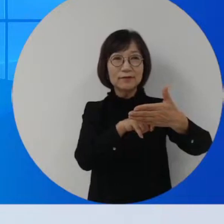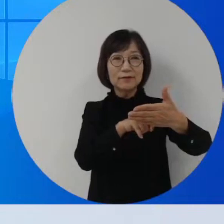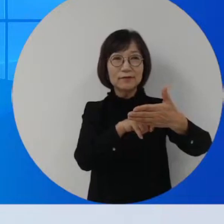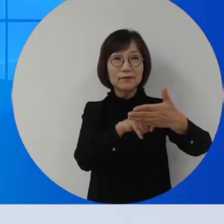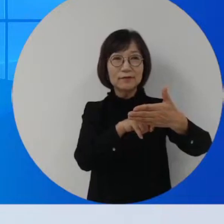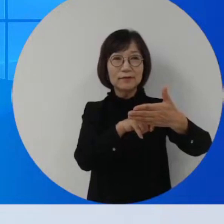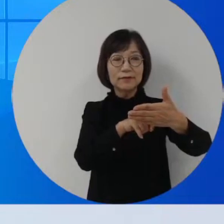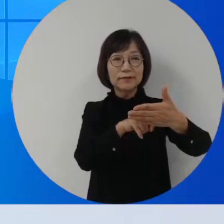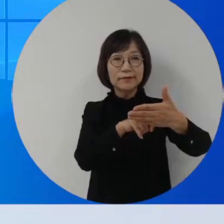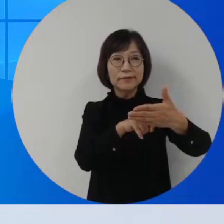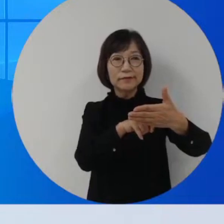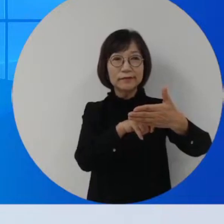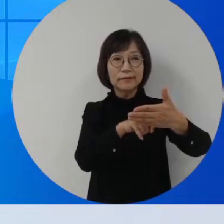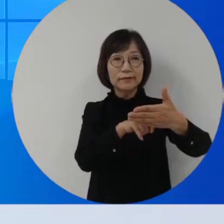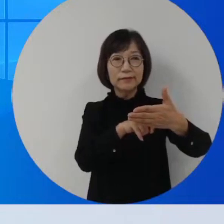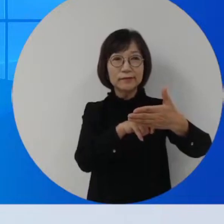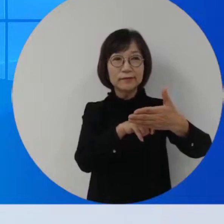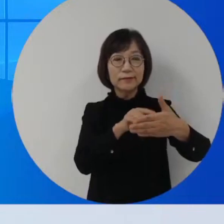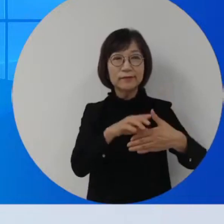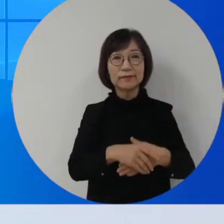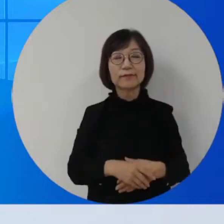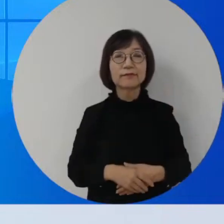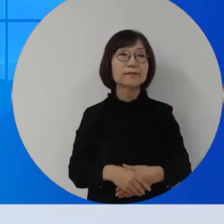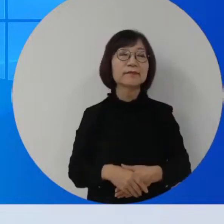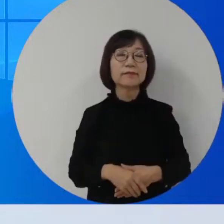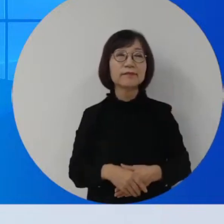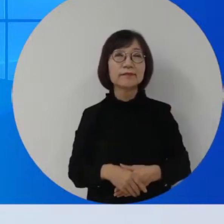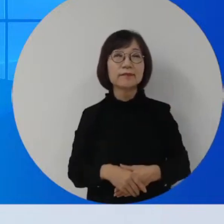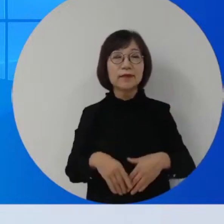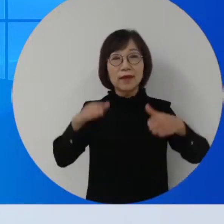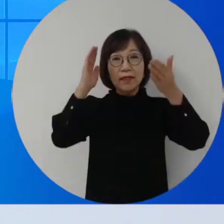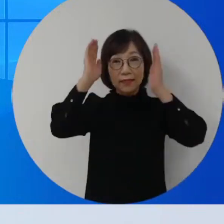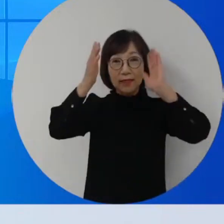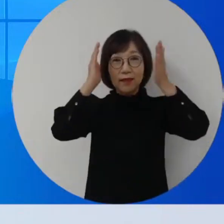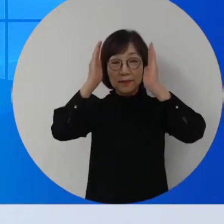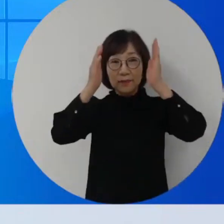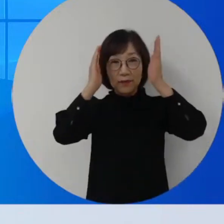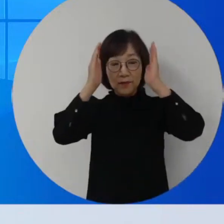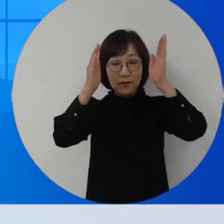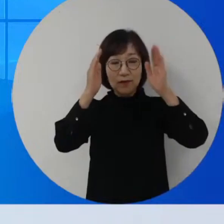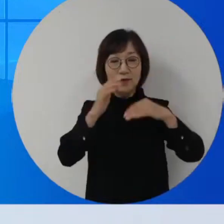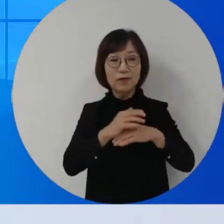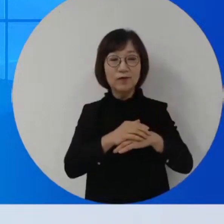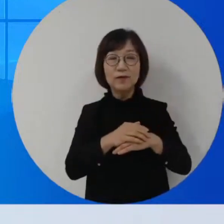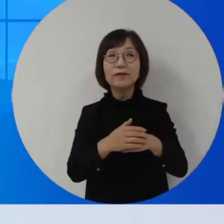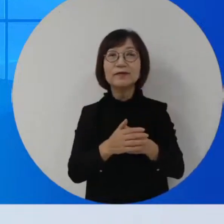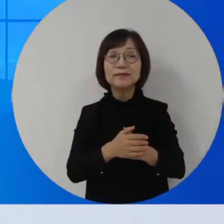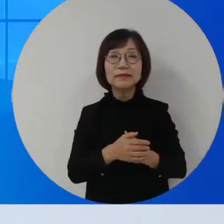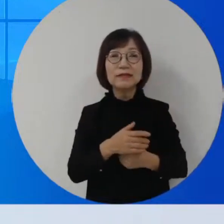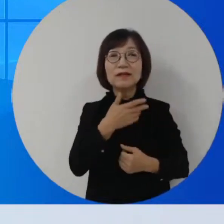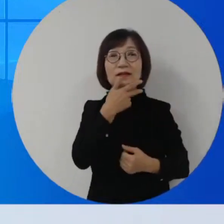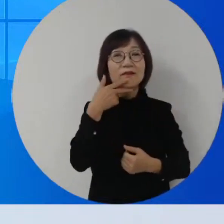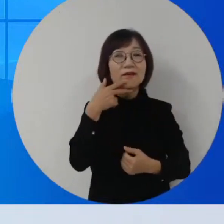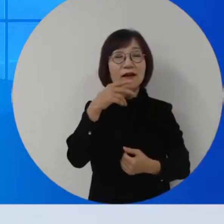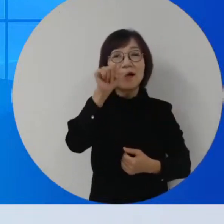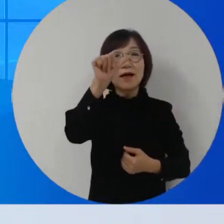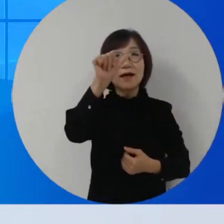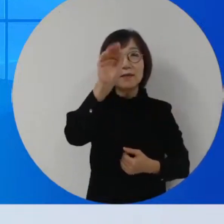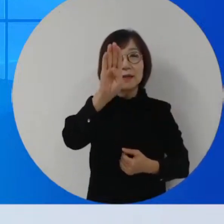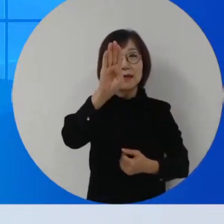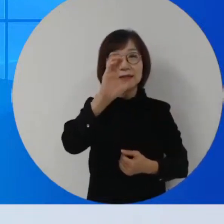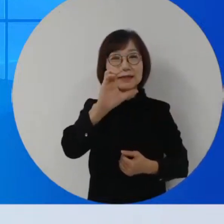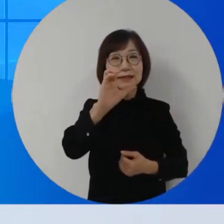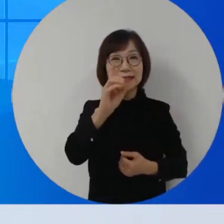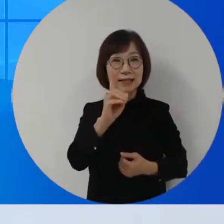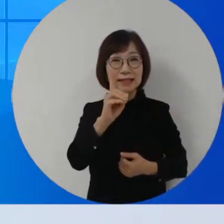네이버 웨일이기 때문에 기억, 니은, A, B, C, D 그 다음에 기억, 니은 순이에요. 니은 부분에